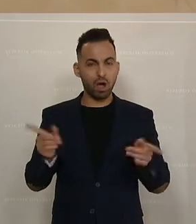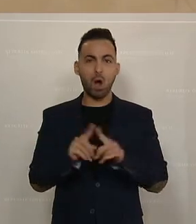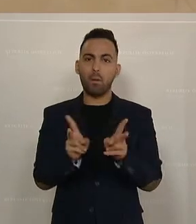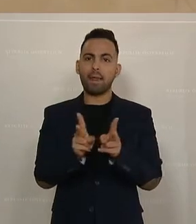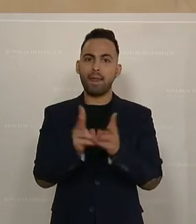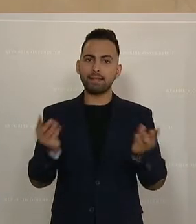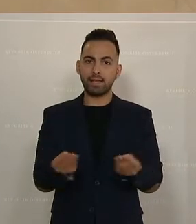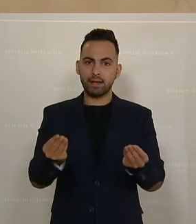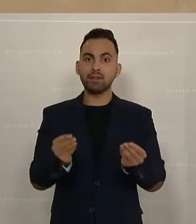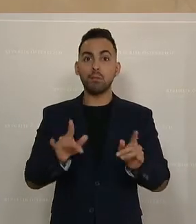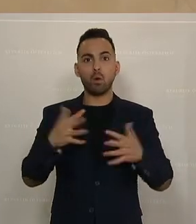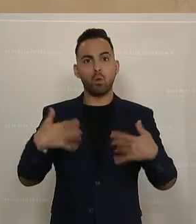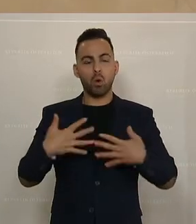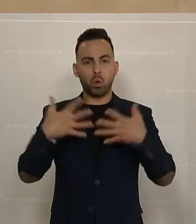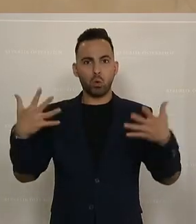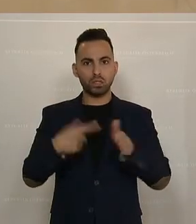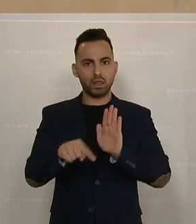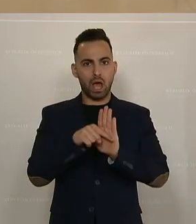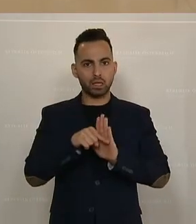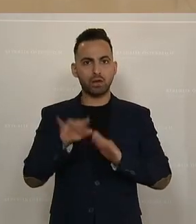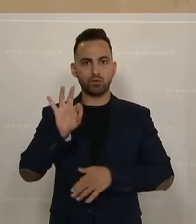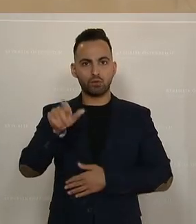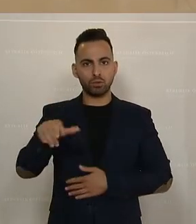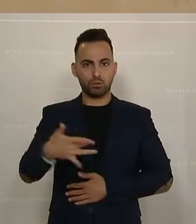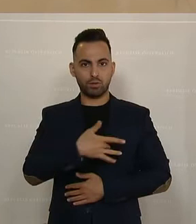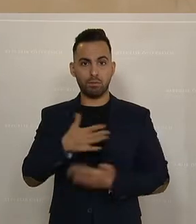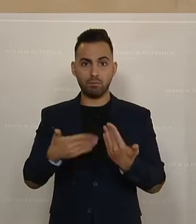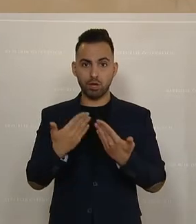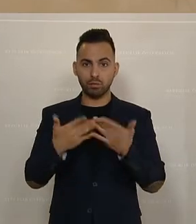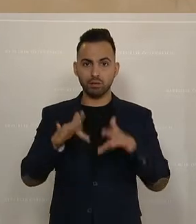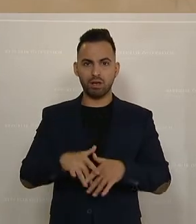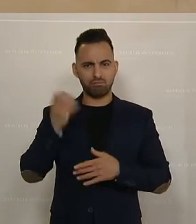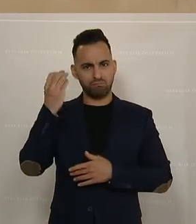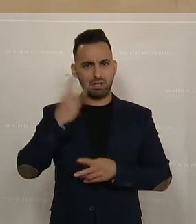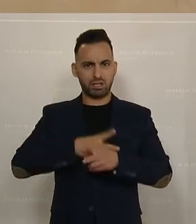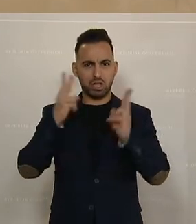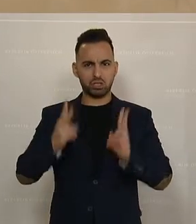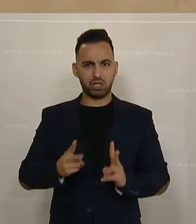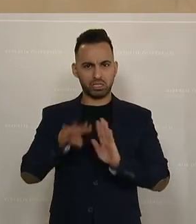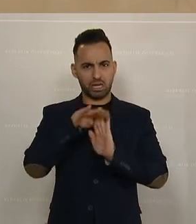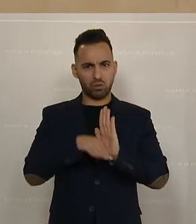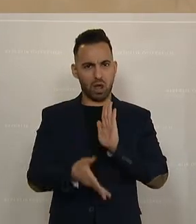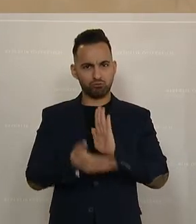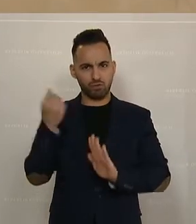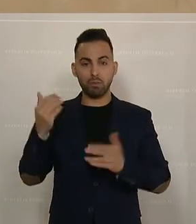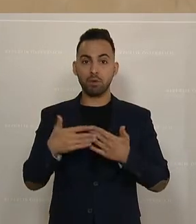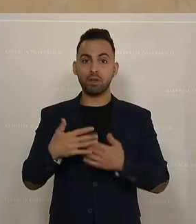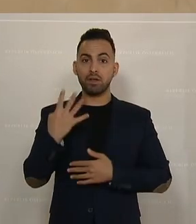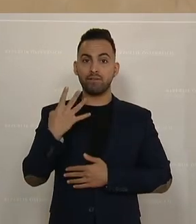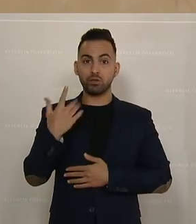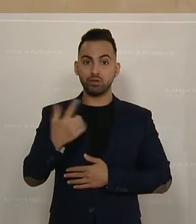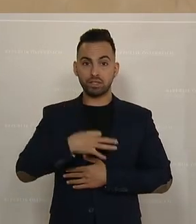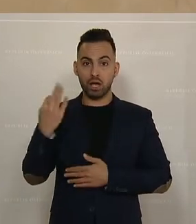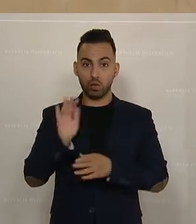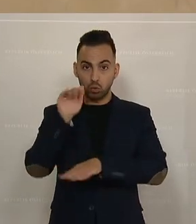die aber zu großen nachteil für die betroffenen führen zum beispiel die abschaffung von absuchen krankenstands regelungen da ist zum beispiel so wenn man mehr als 24 tage